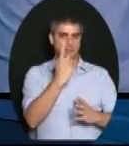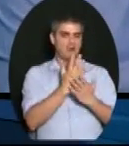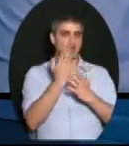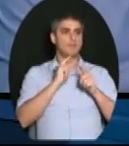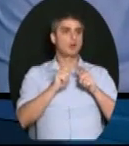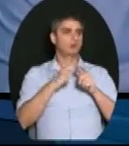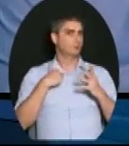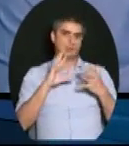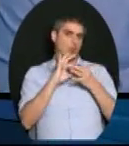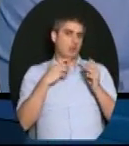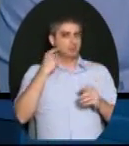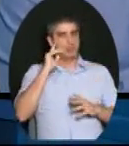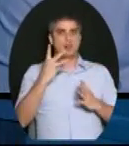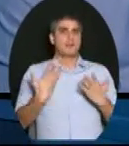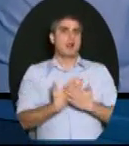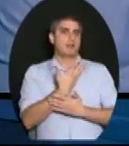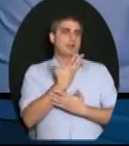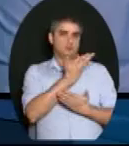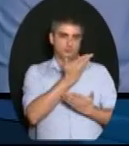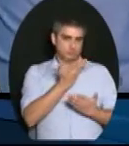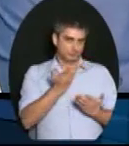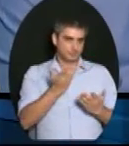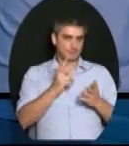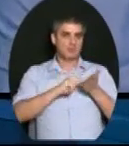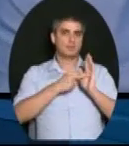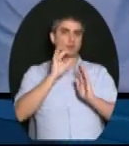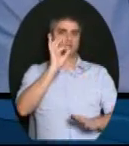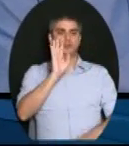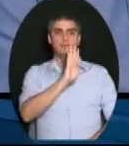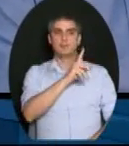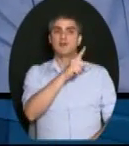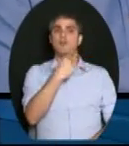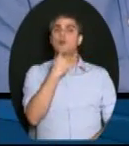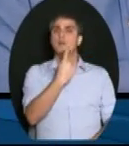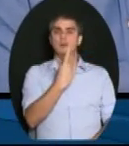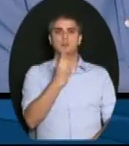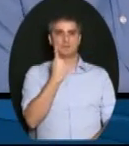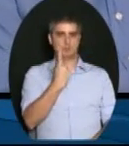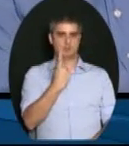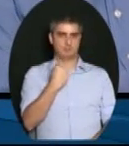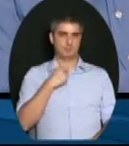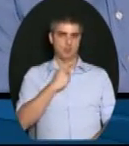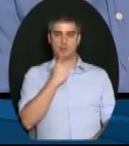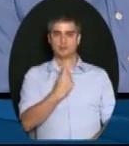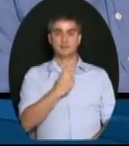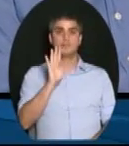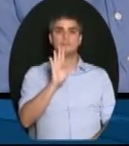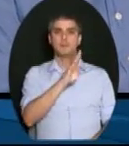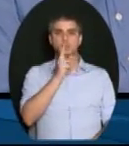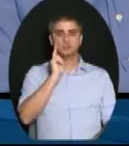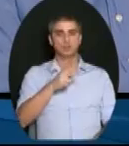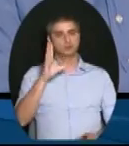כמה חודשים לא איתו, אז אני לא יודע מה התחדש במלאי של התוכניות, אבל לומר דבר אחד. לנתניהו